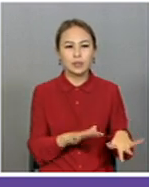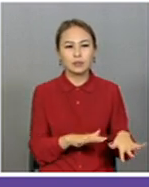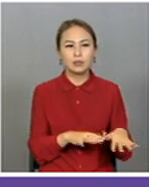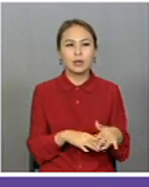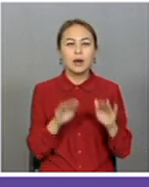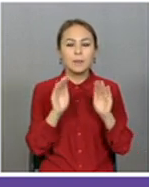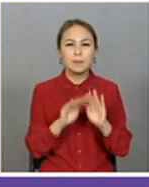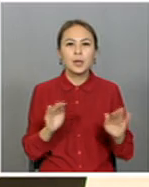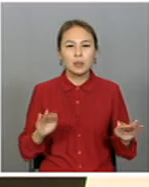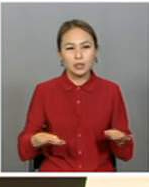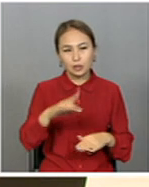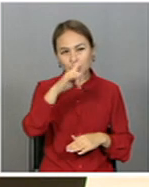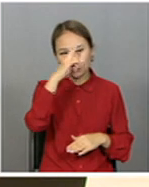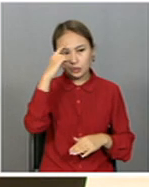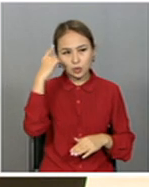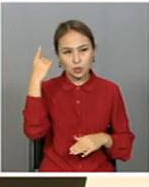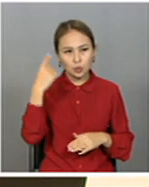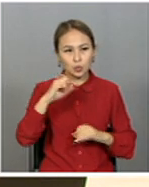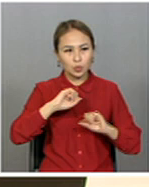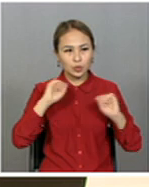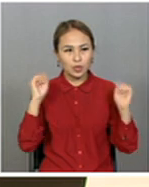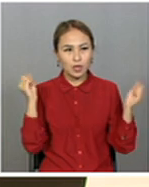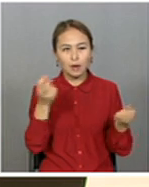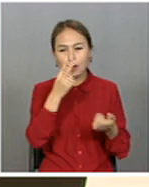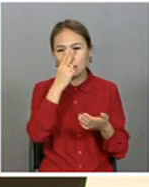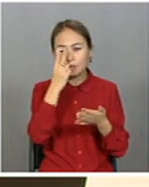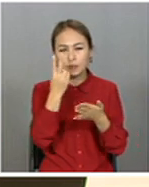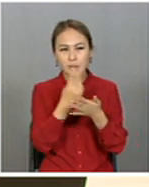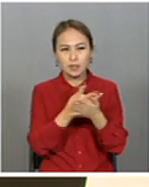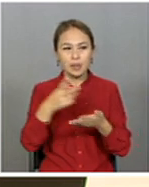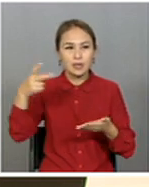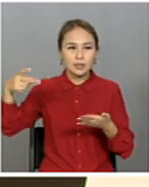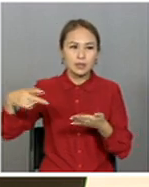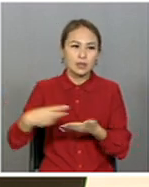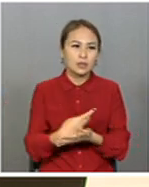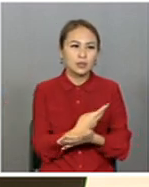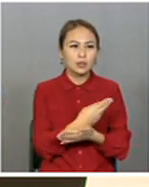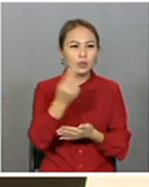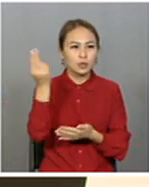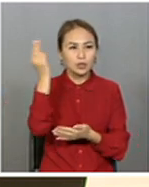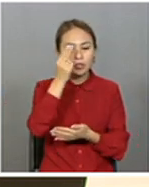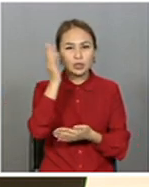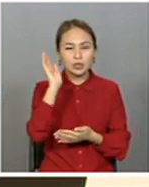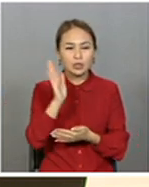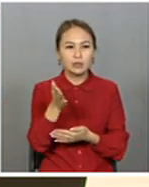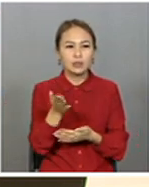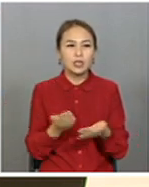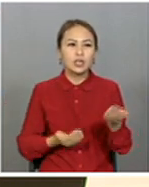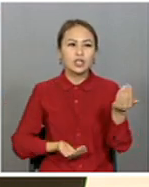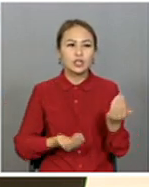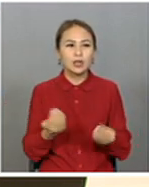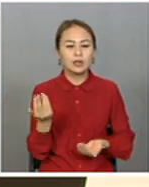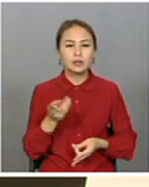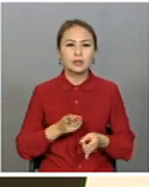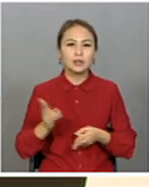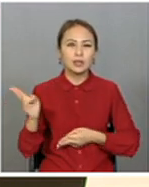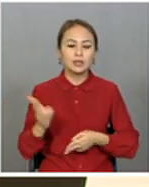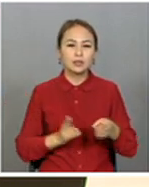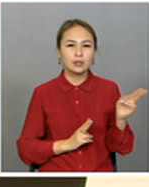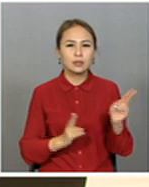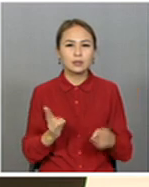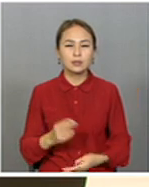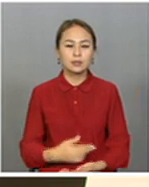жамылады. Балалар күннің суығына қарамастан сырғанақ тебуге шығады.